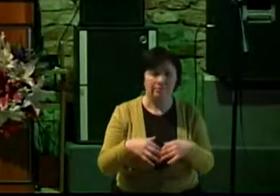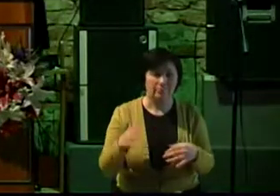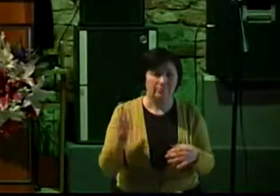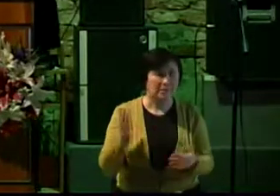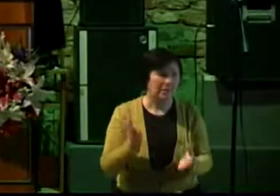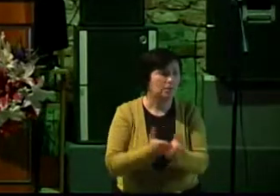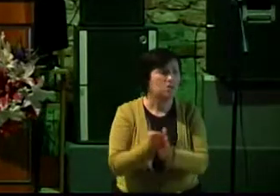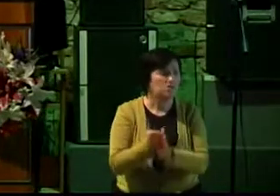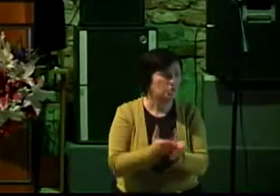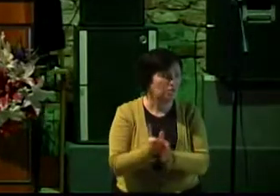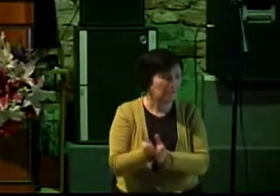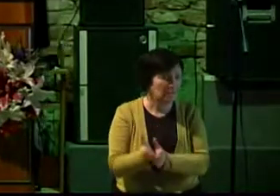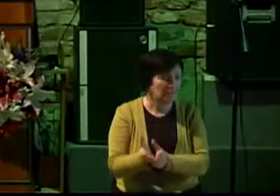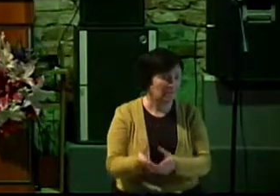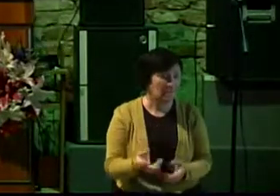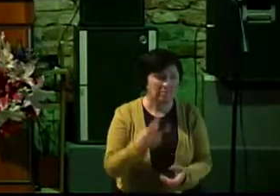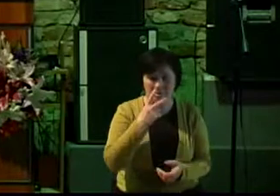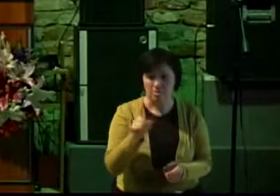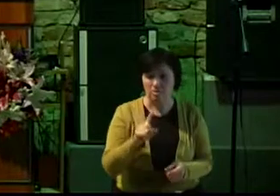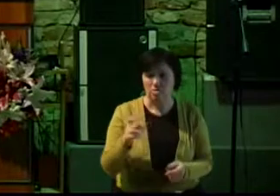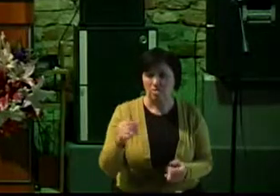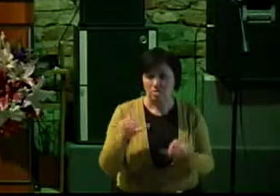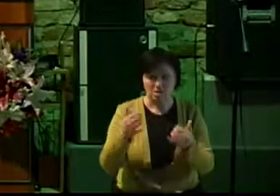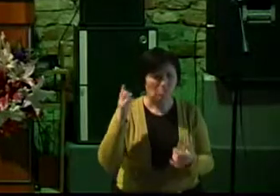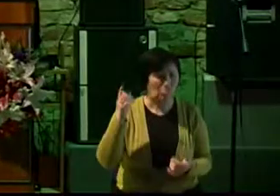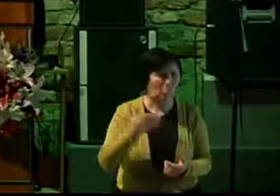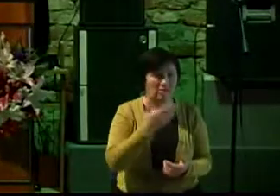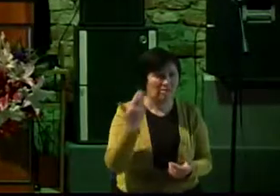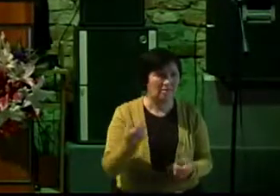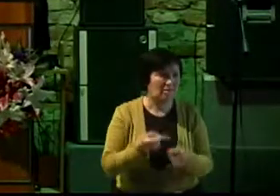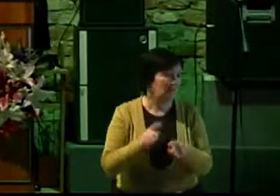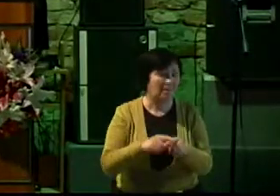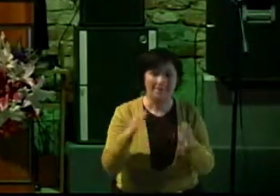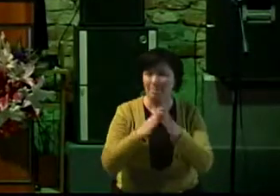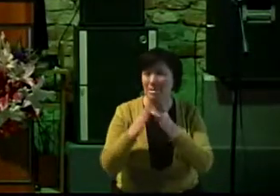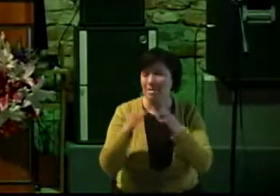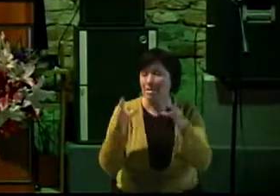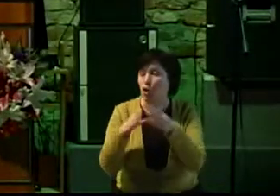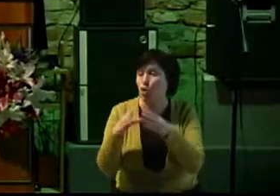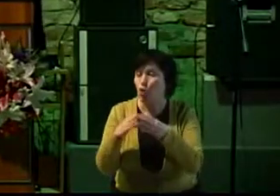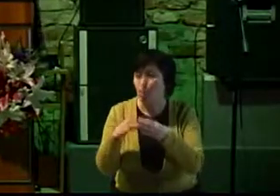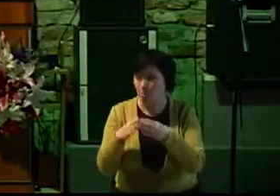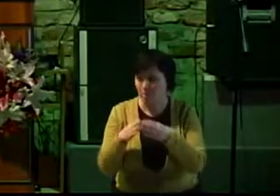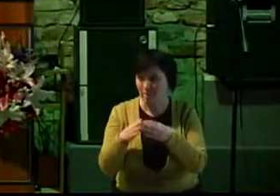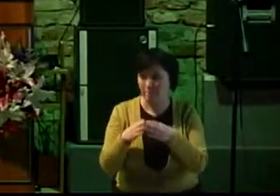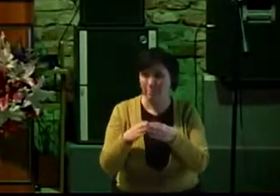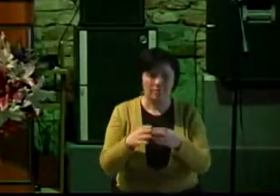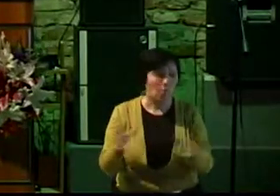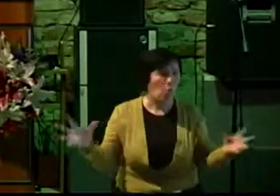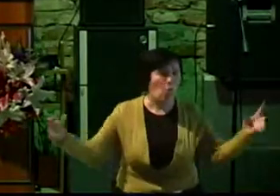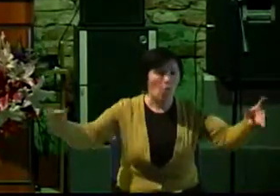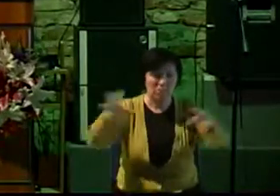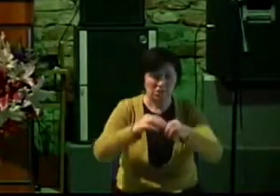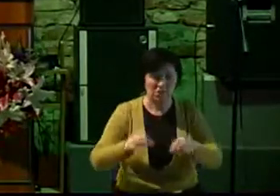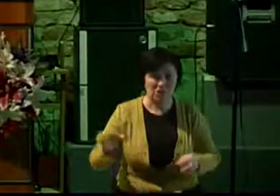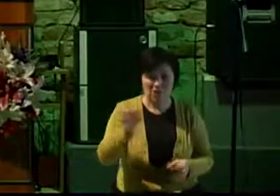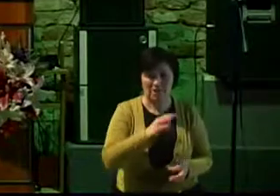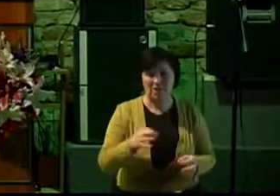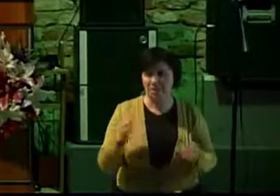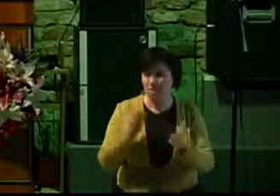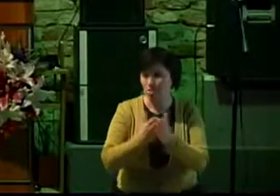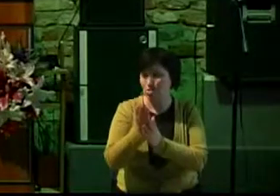было ограничено. И они упирались в какие-то стихи в Священном Писании, буквально понимая их и не зная